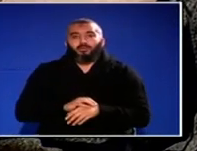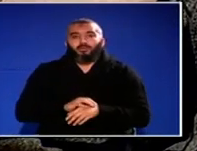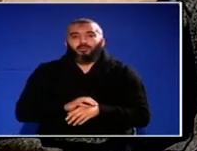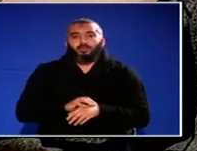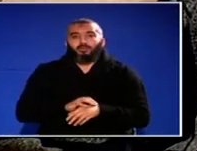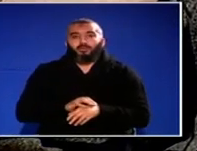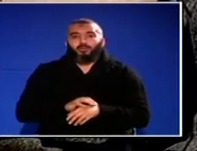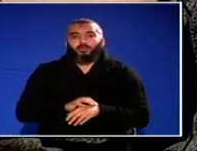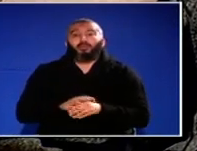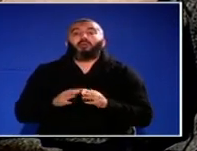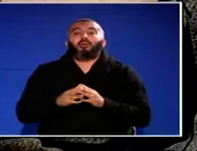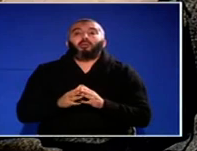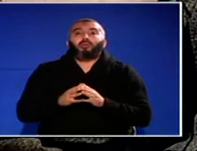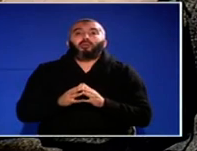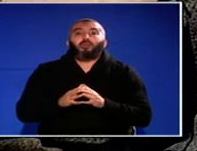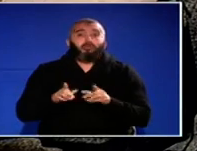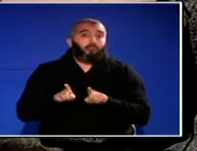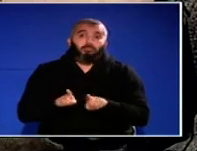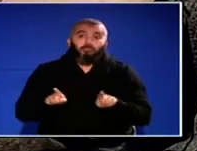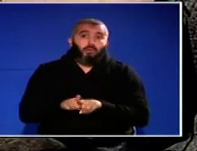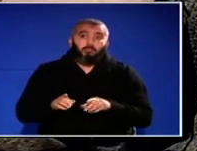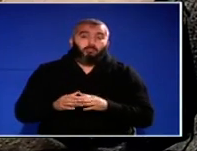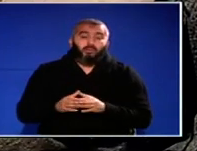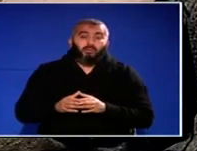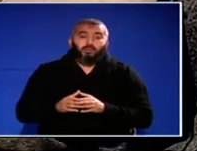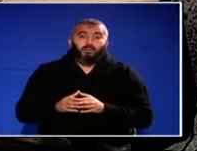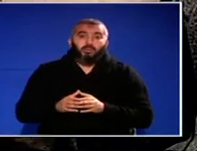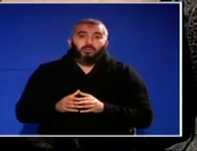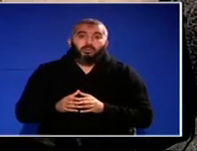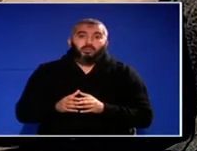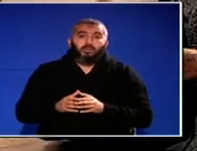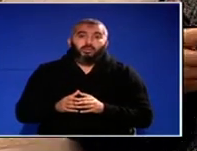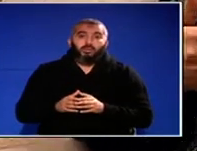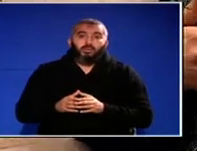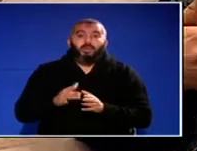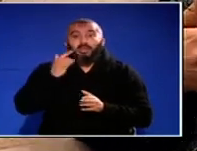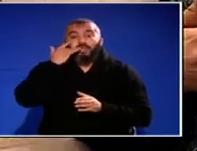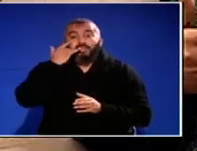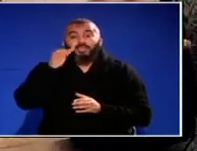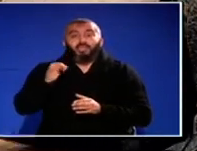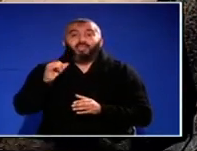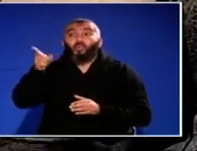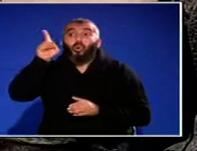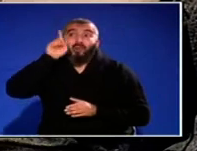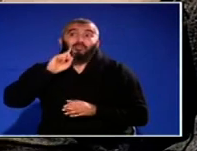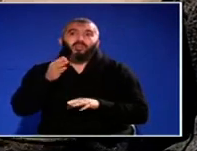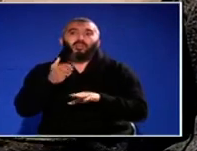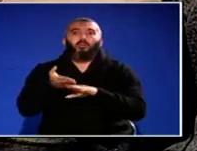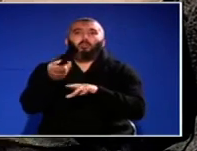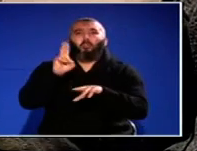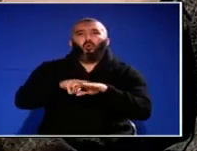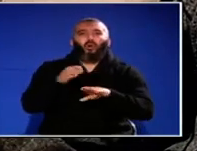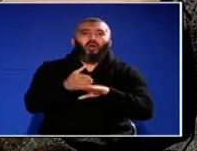فأيضا البنت. نعم. البنت أيضا نحن في المسألة نقول إذا إذا إذا هي ماتت قبل أمها فنقول